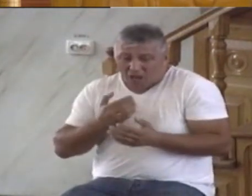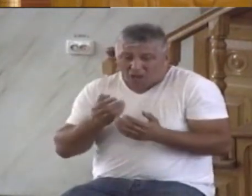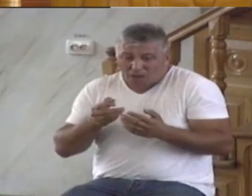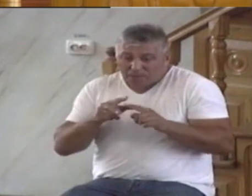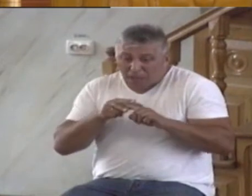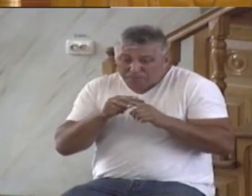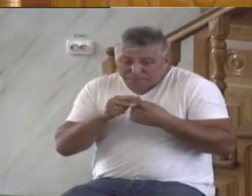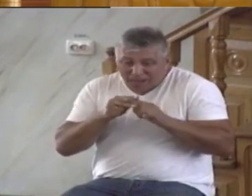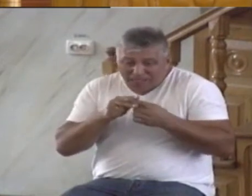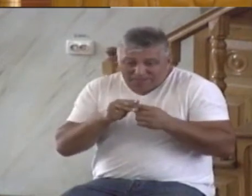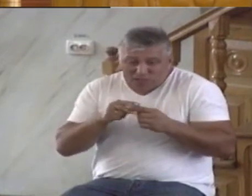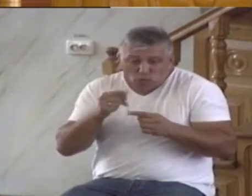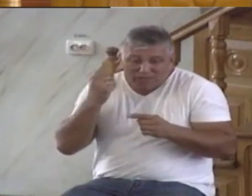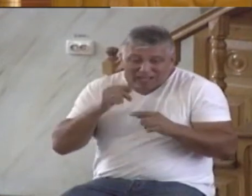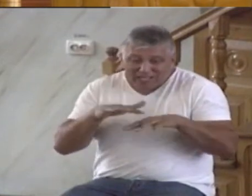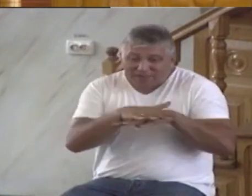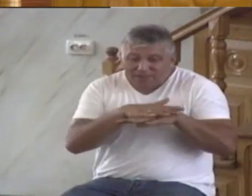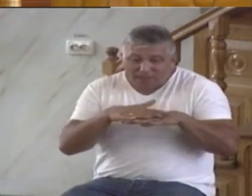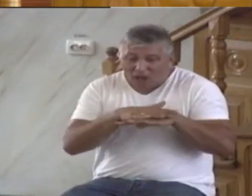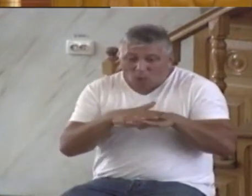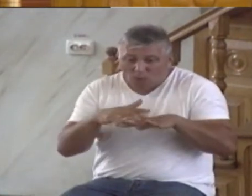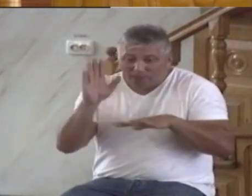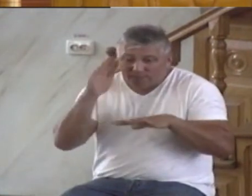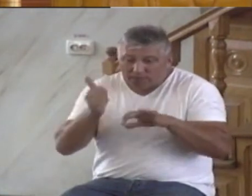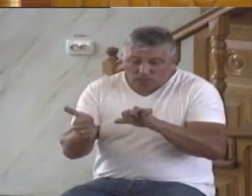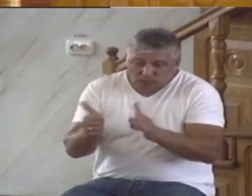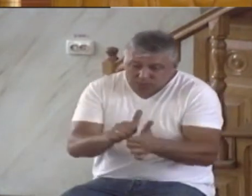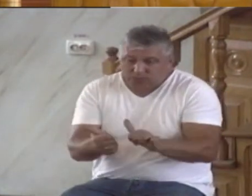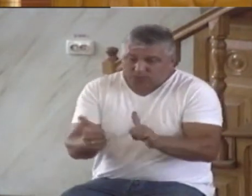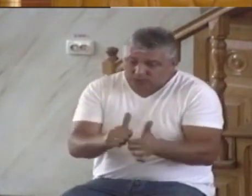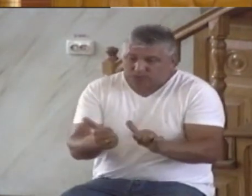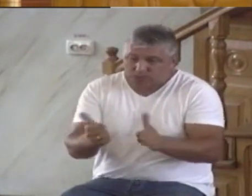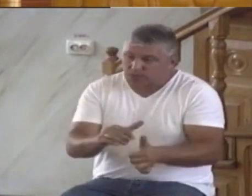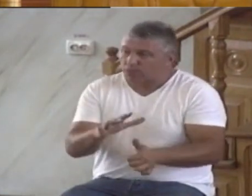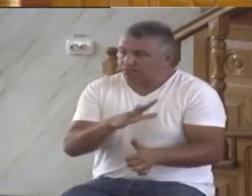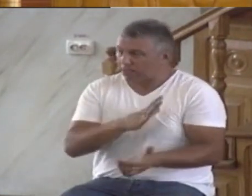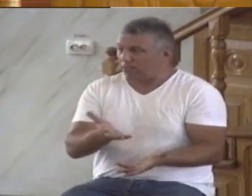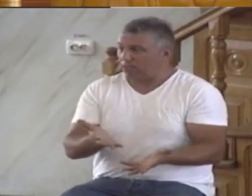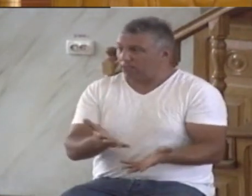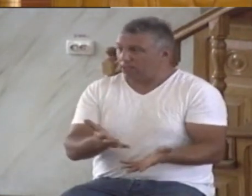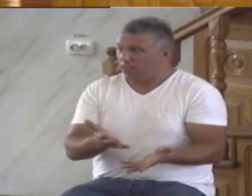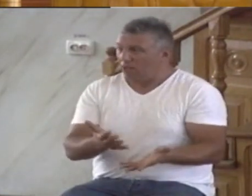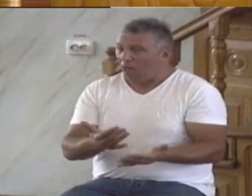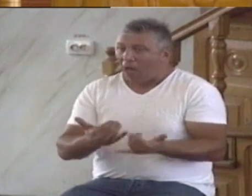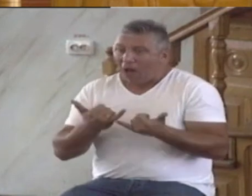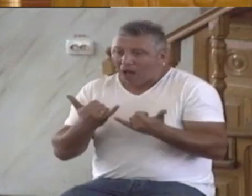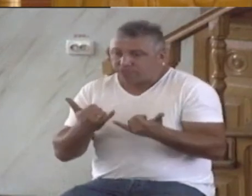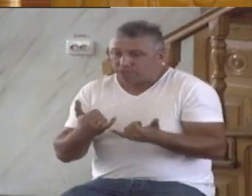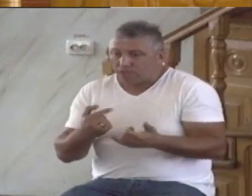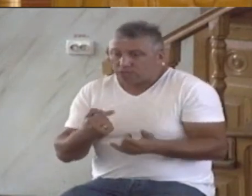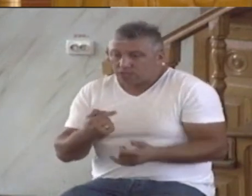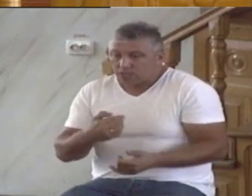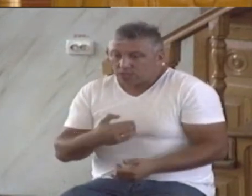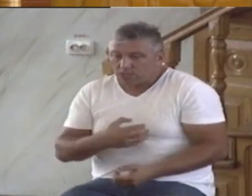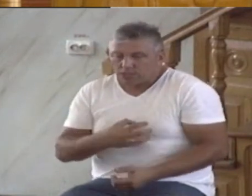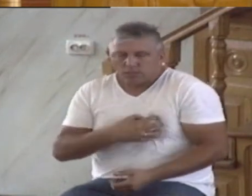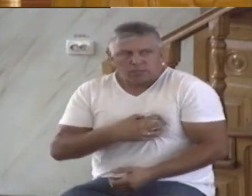отказался от всего ради тебя, и теперь смерть дышит в мое